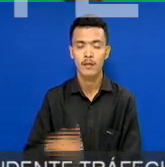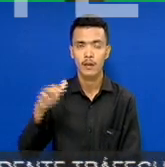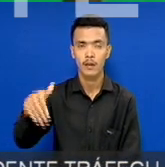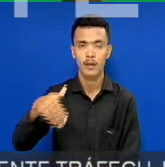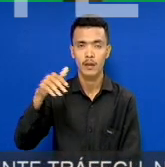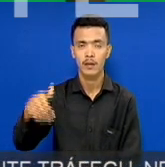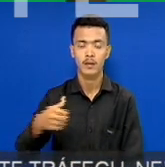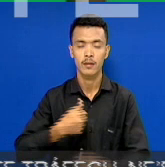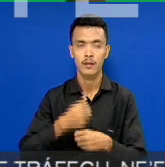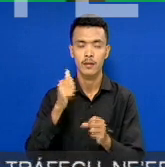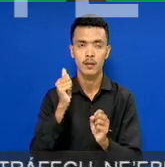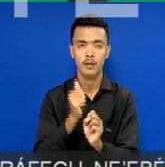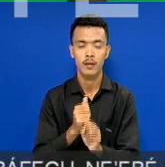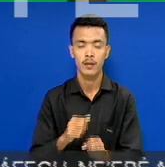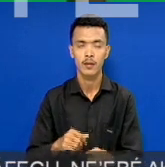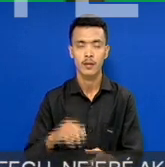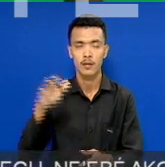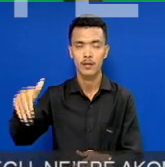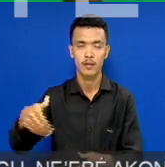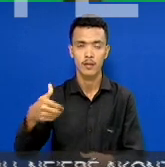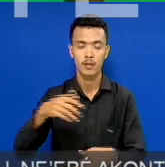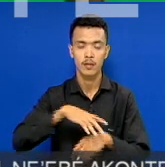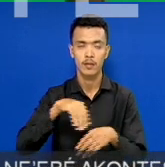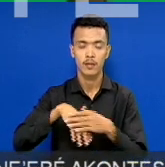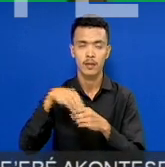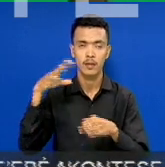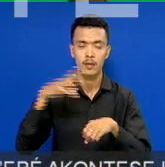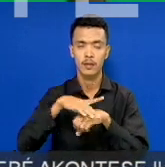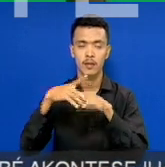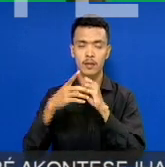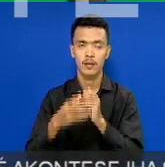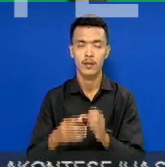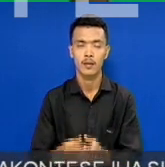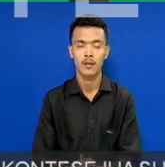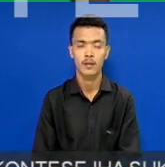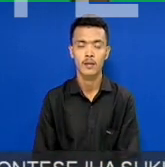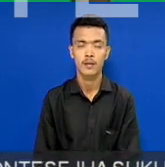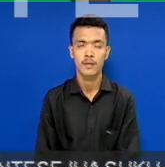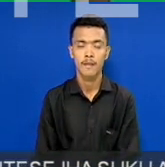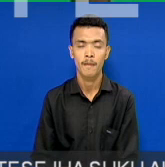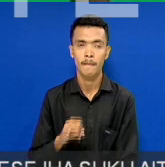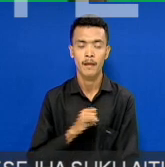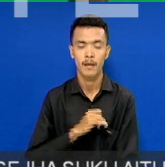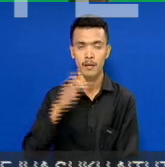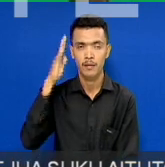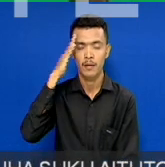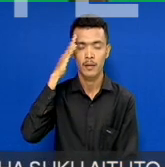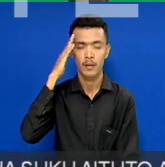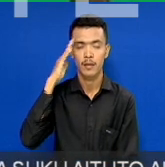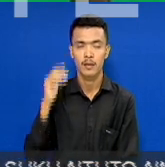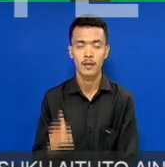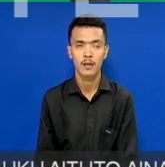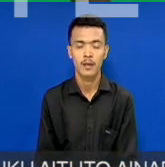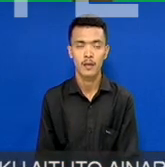di hela hela sursay aisir na ba to lokatan natar na ba ni ba ano yun